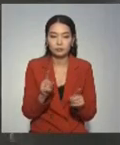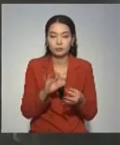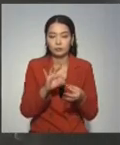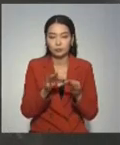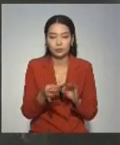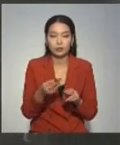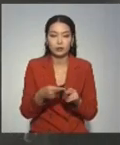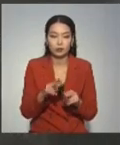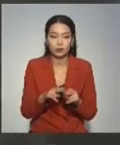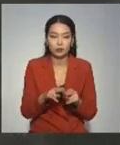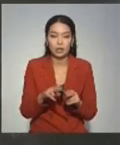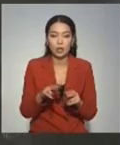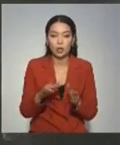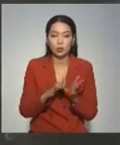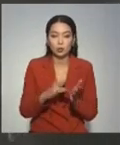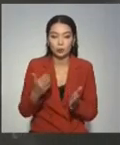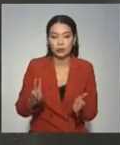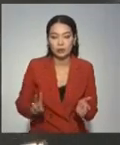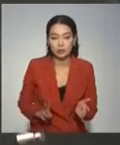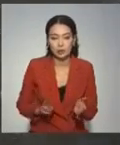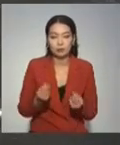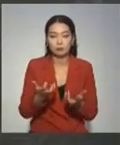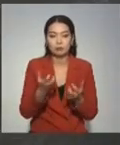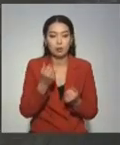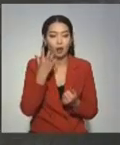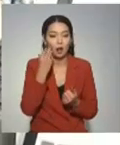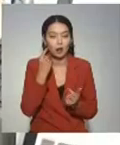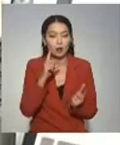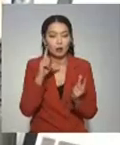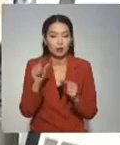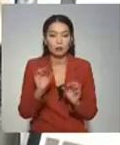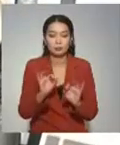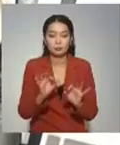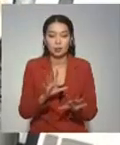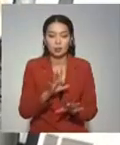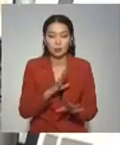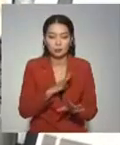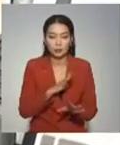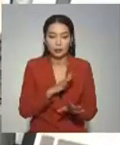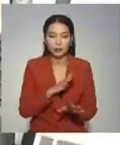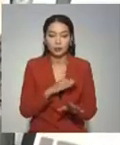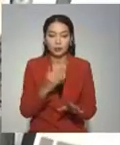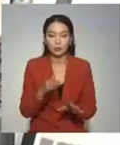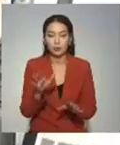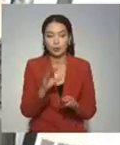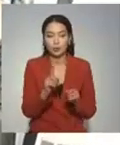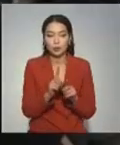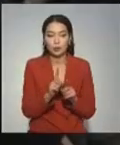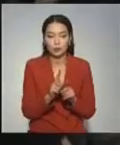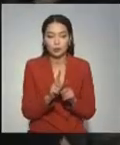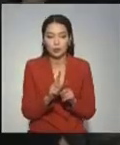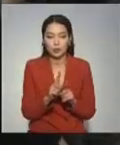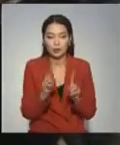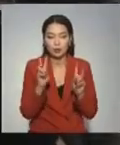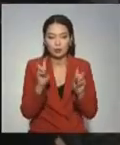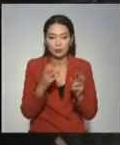бұл турагенттіктің директоры ақшамызды алып, Алматыға кетіп қалғанын айтады. Назеркеден бөлек 30 шақты атыраулыққа Infinity Travel M деп